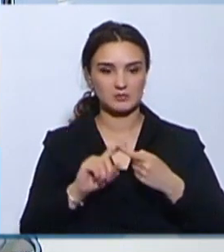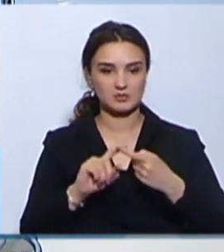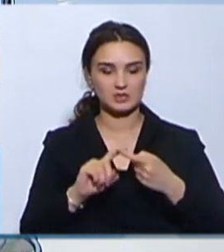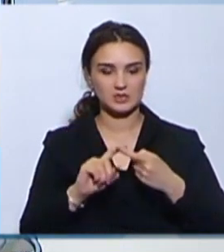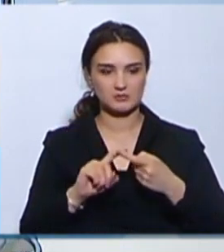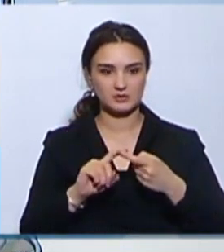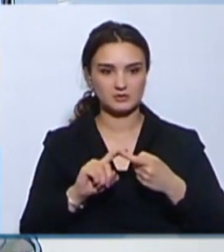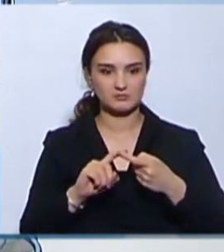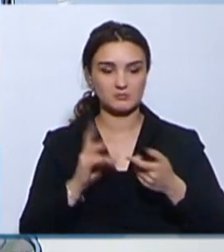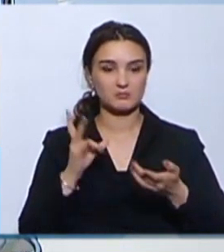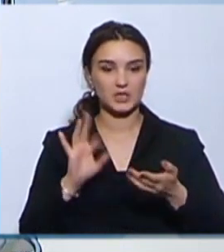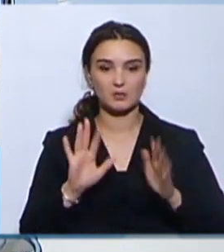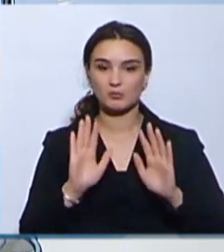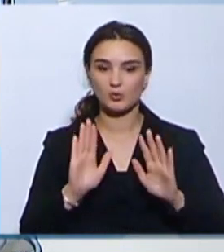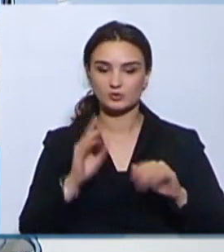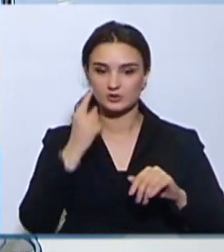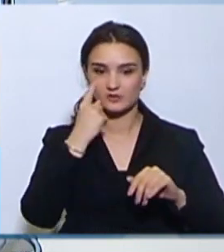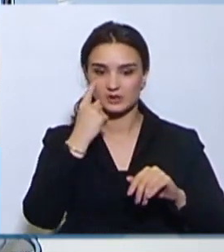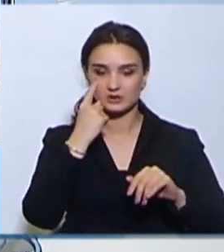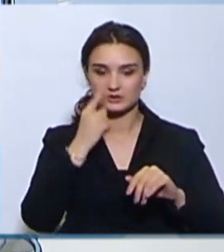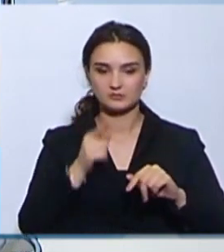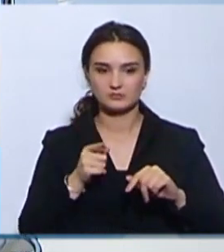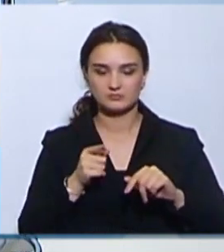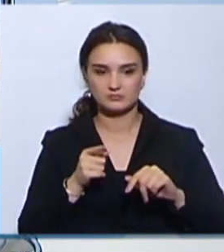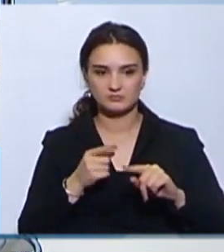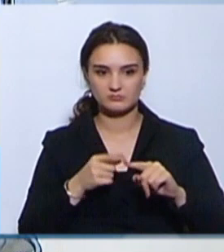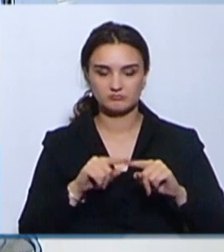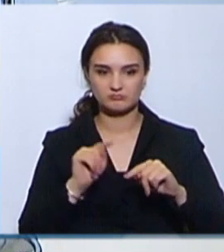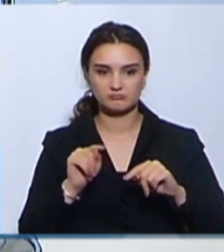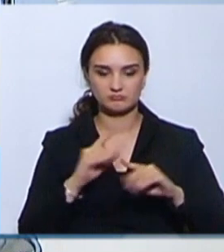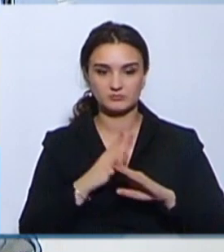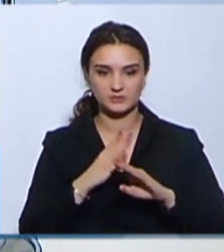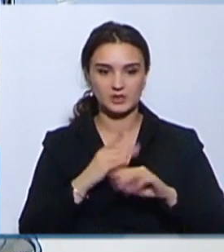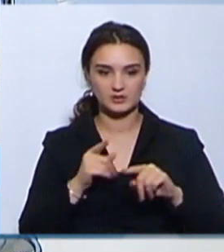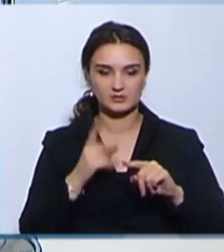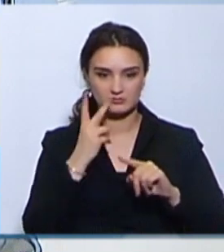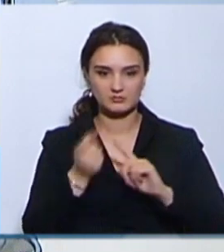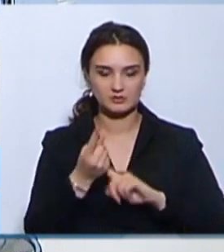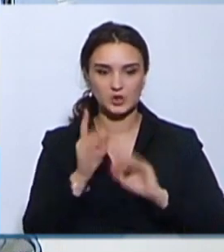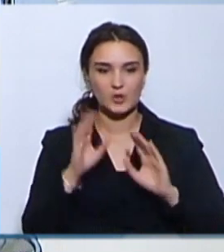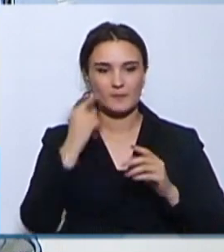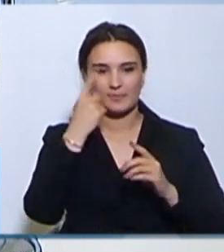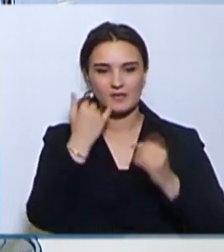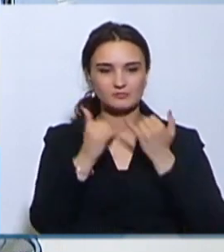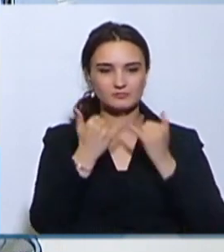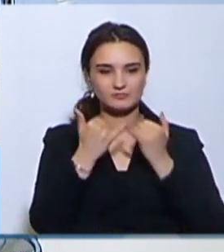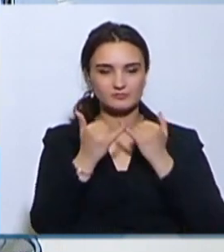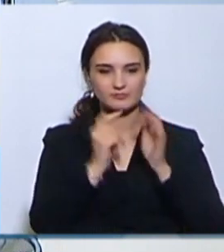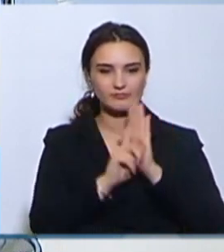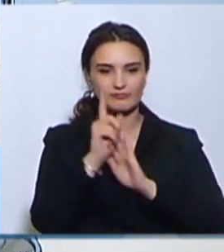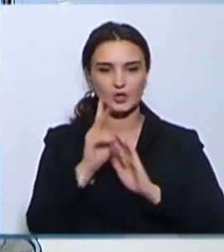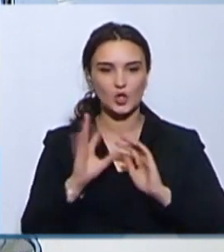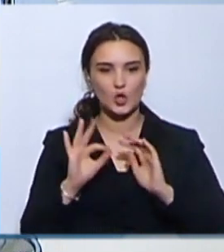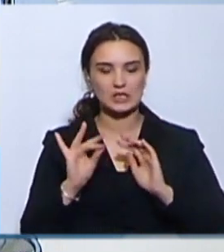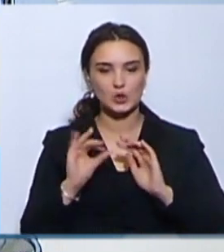ინფიცირების, მაგრამ მხოლოდ თვალის მხრივ არის გამოვლენილი კონიუნქტივიტი, ანუ საწყისია